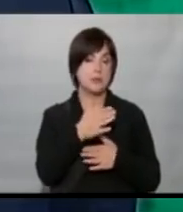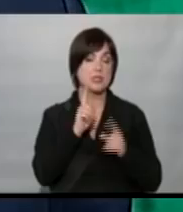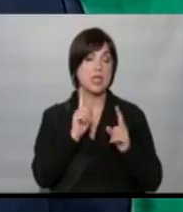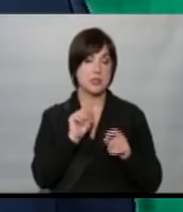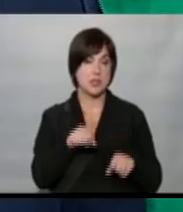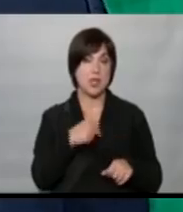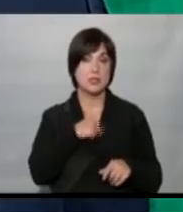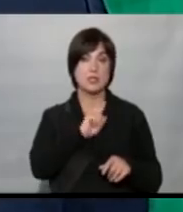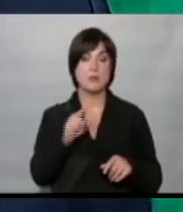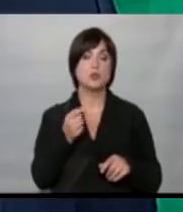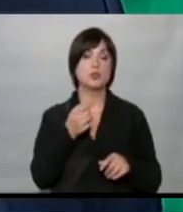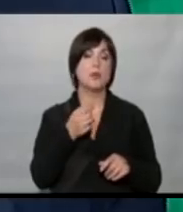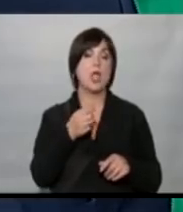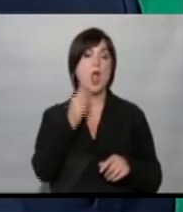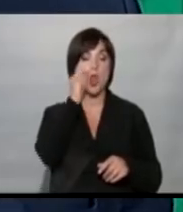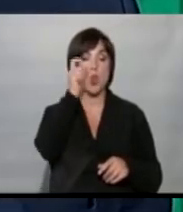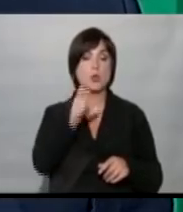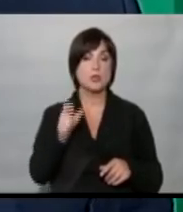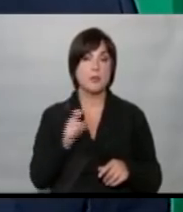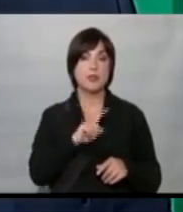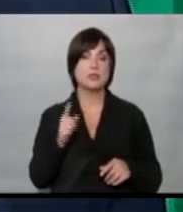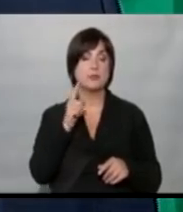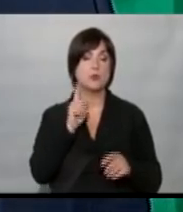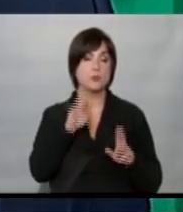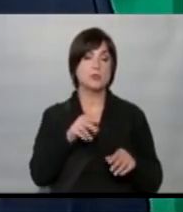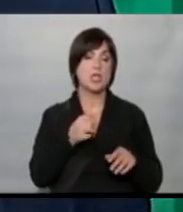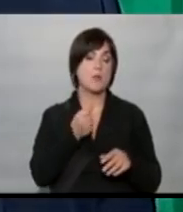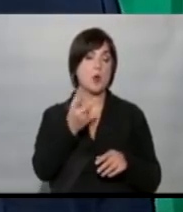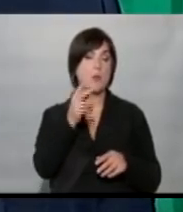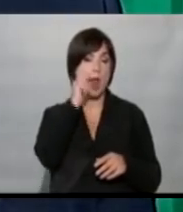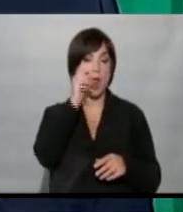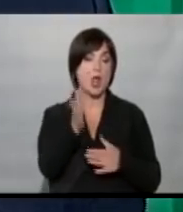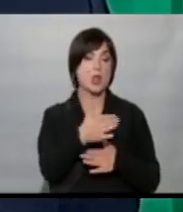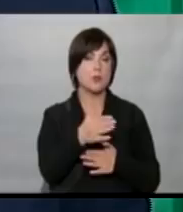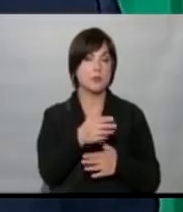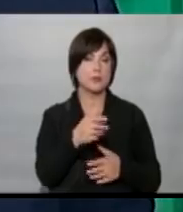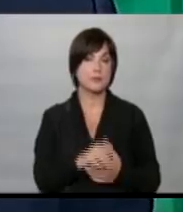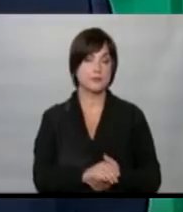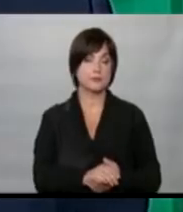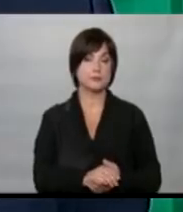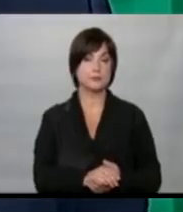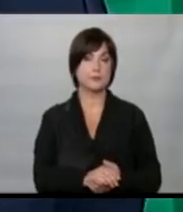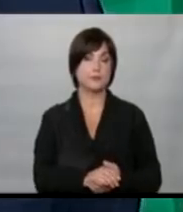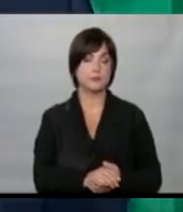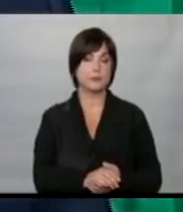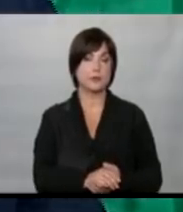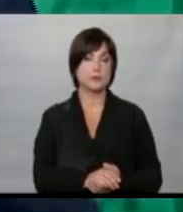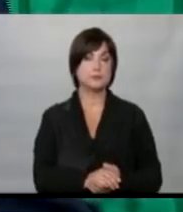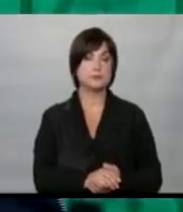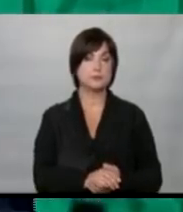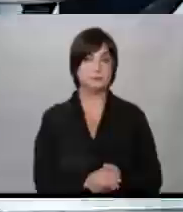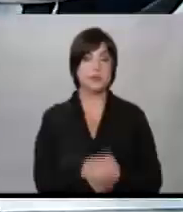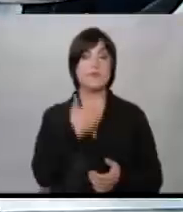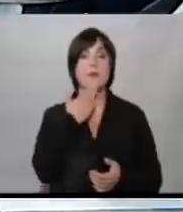не можеме луѓе да преброиме, за рибите да не збориме, како ќе одговориме на тоа прашање. Имате колку видови имате, и поготоа ендемски, например, на риби. Тоа ви благодарам, добро,